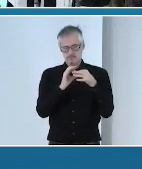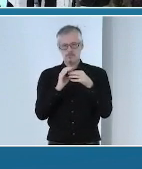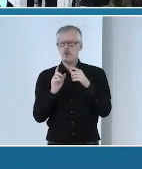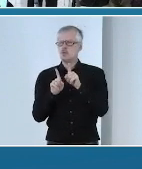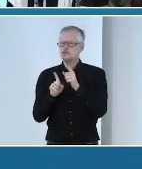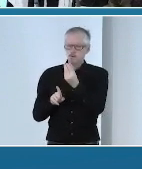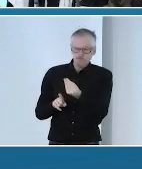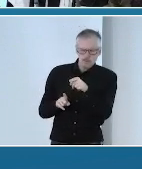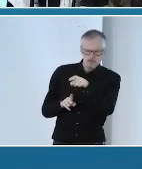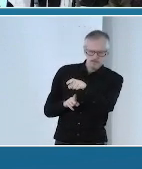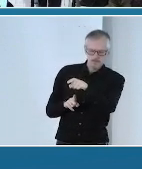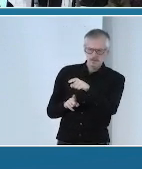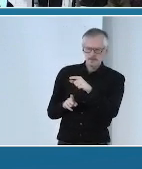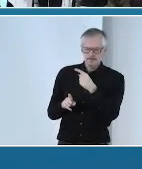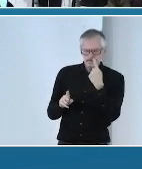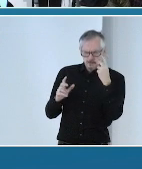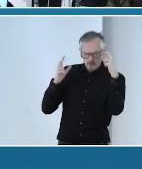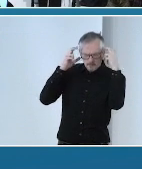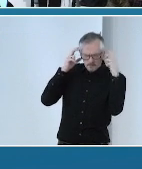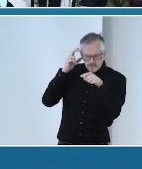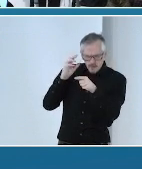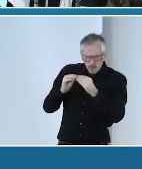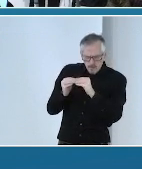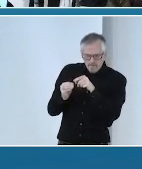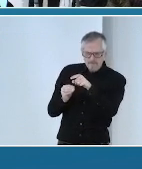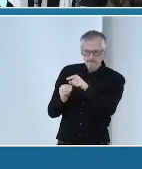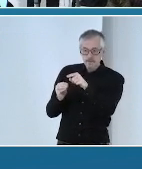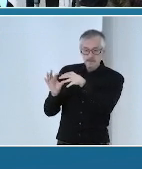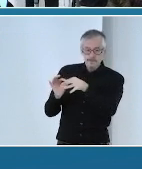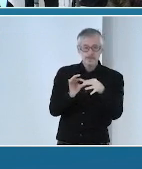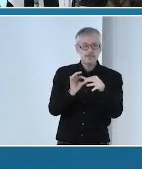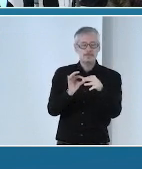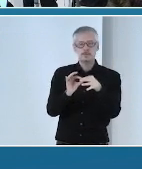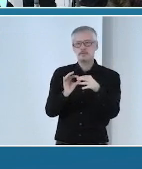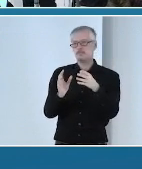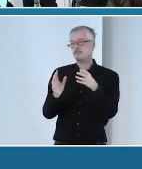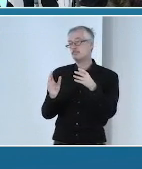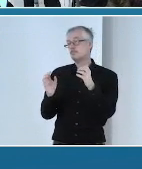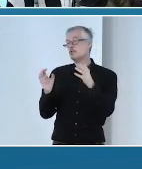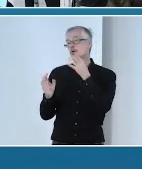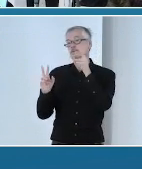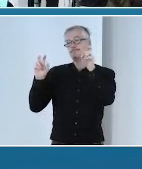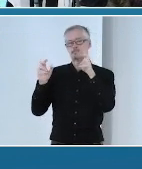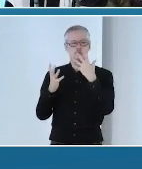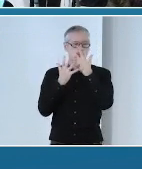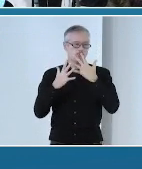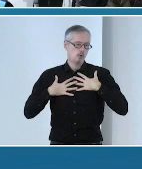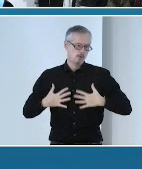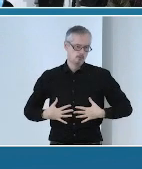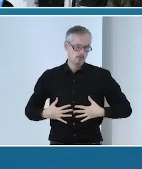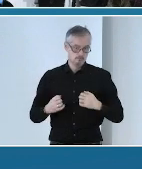certains enfants qui ont des atteintes vestibulaires avec beaucoup de ce qu'on appelle communément les troubles du comportement.